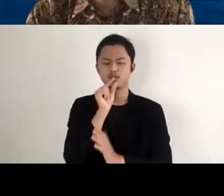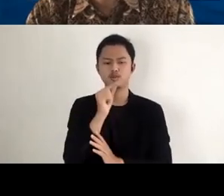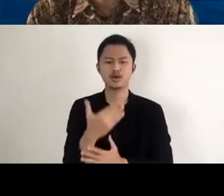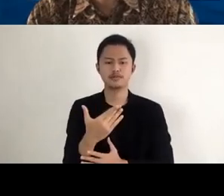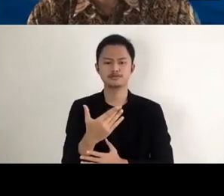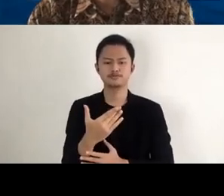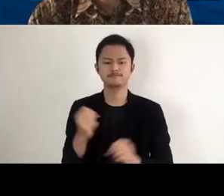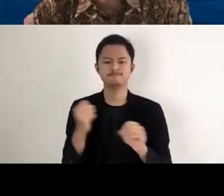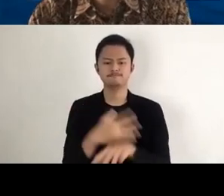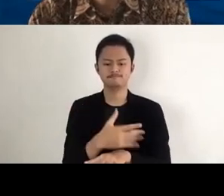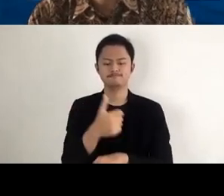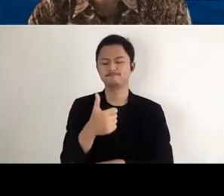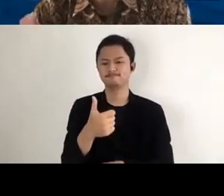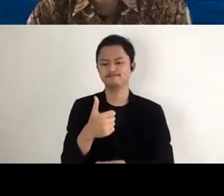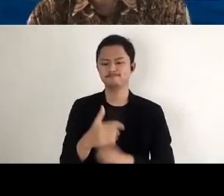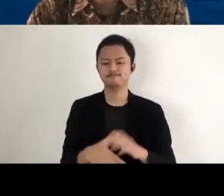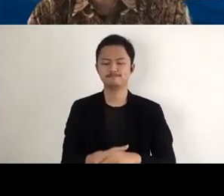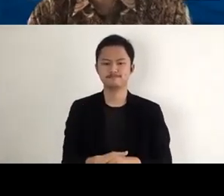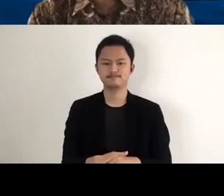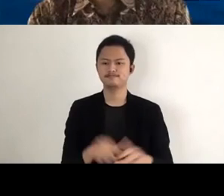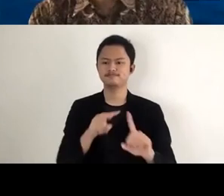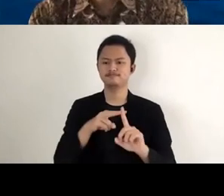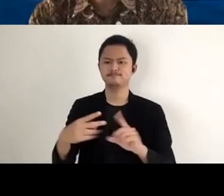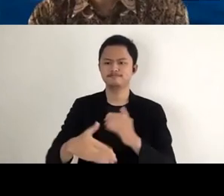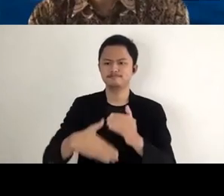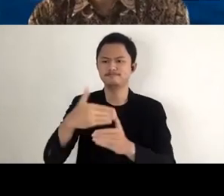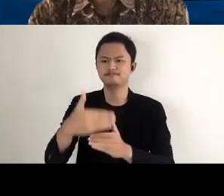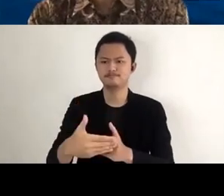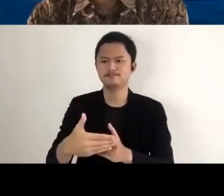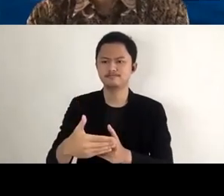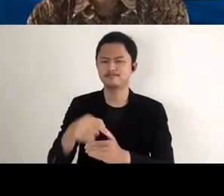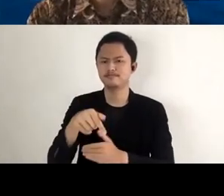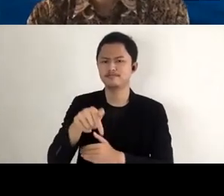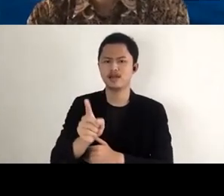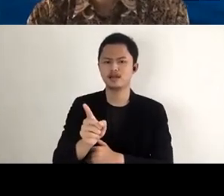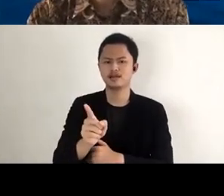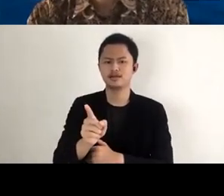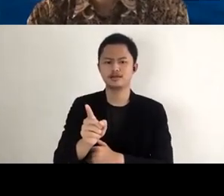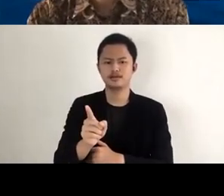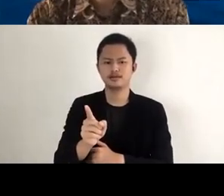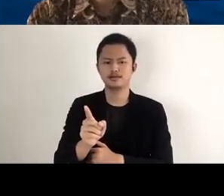mengimplementasikan sehingga dari sisi keberlanjutan ini ada